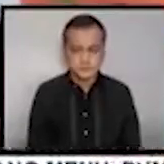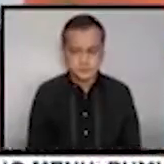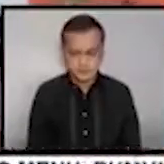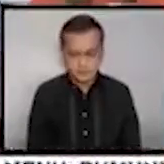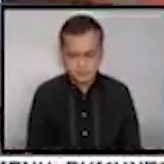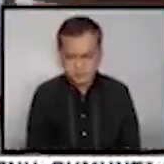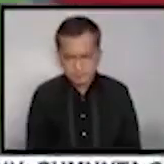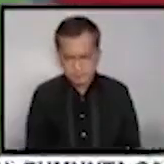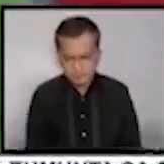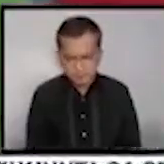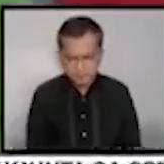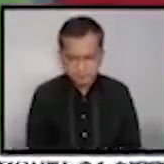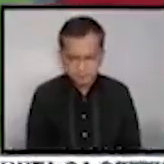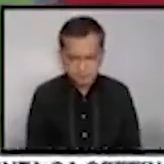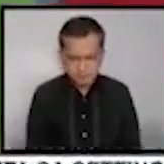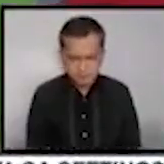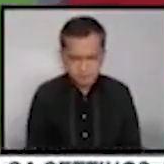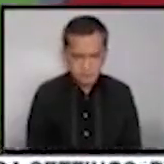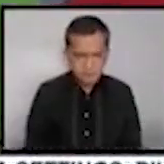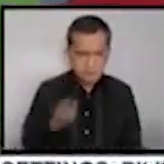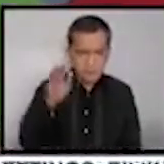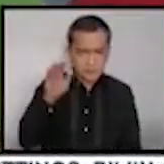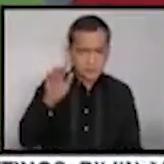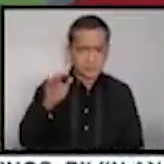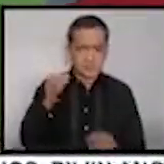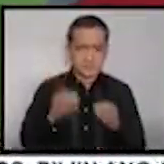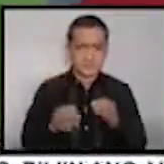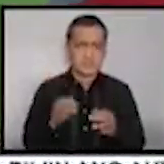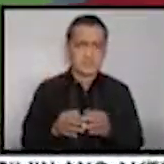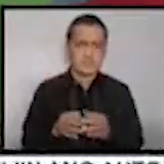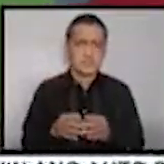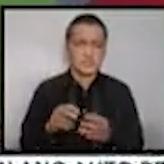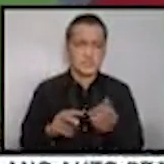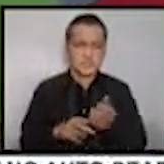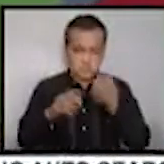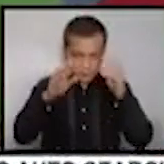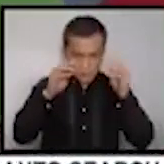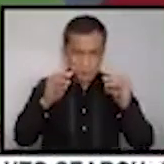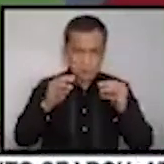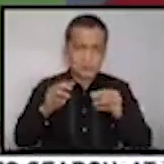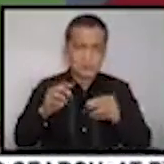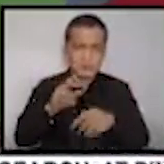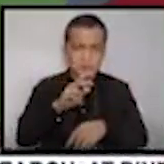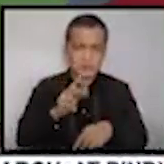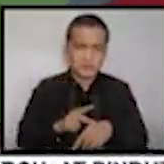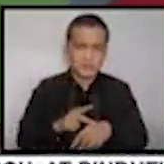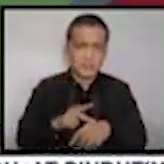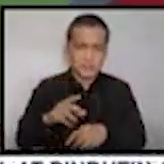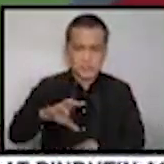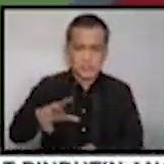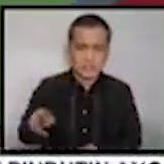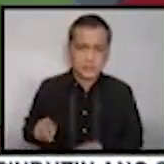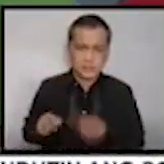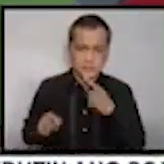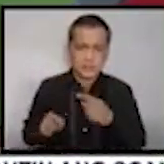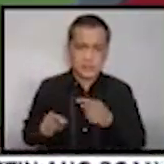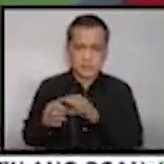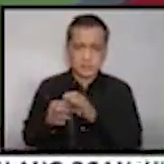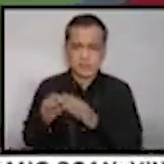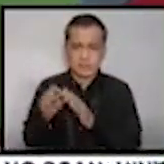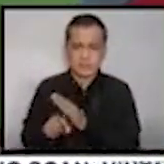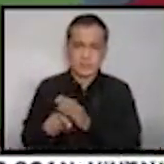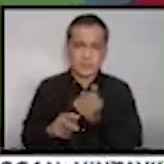Nananawagan ng hustisyang Vice Mayor's League of the Philippines, Cagayan Chapter, kaugnay sa pagpaslang kay Apari Vice Mayor Romel